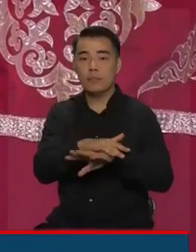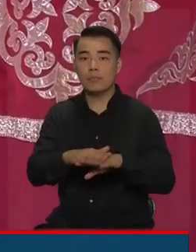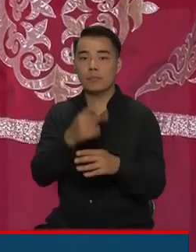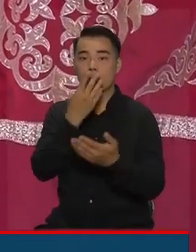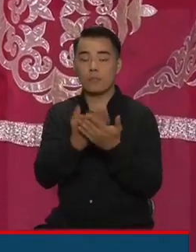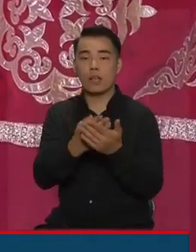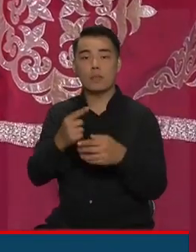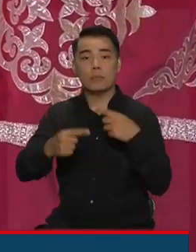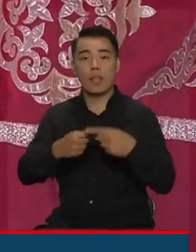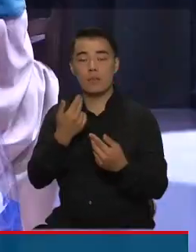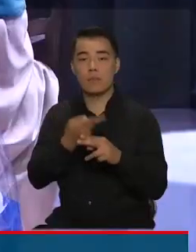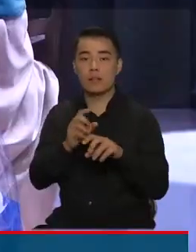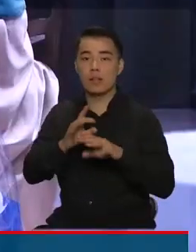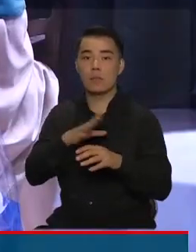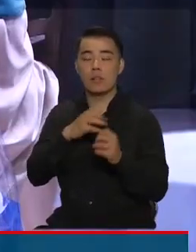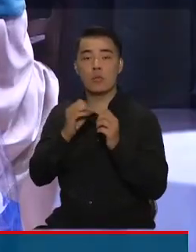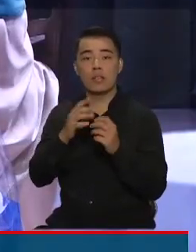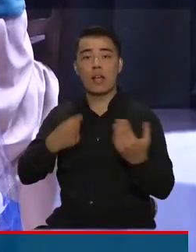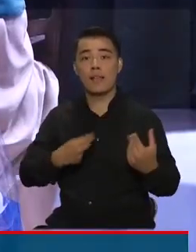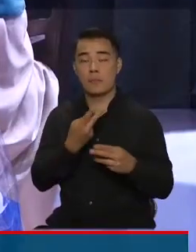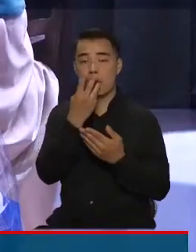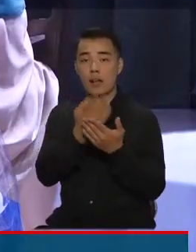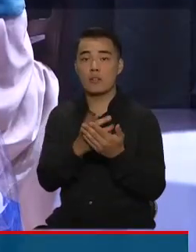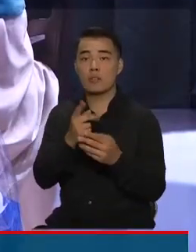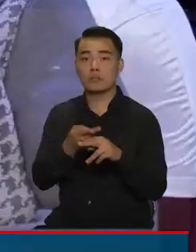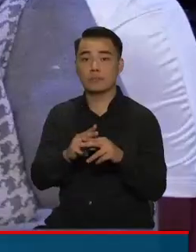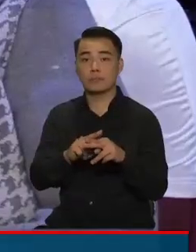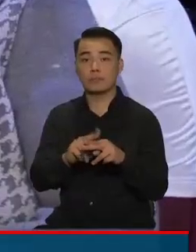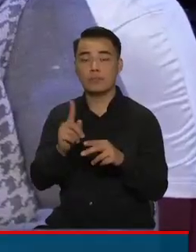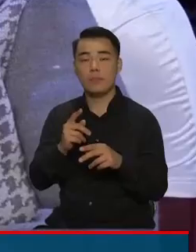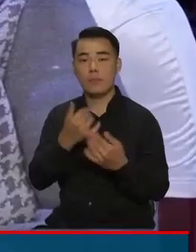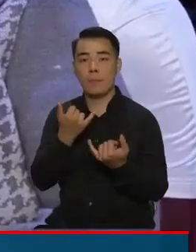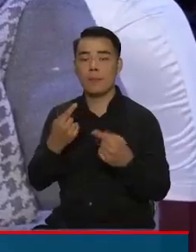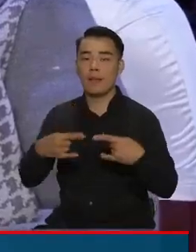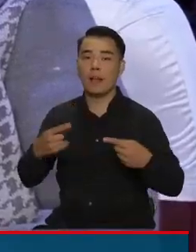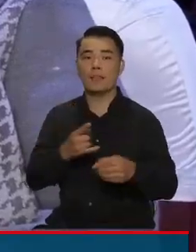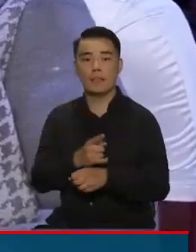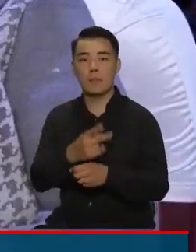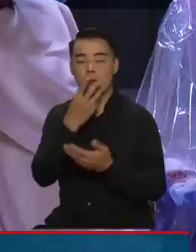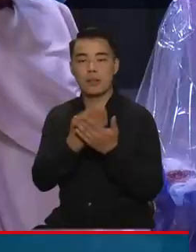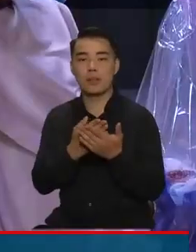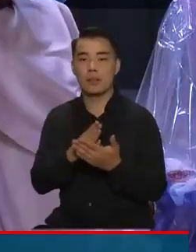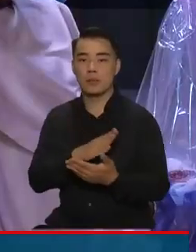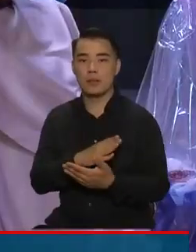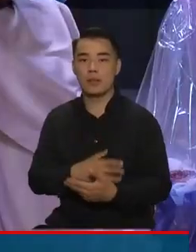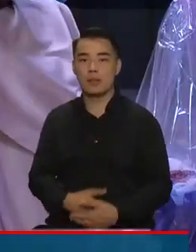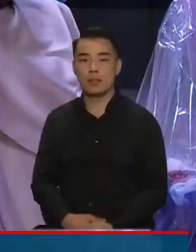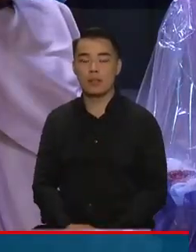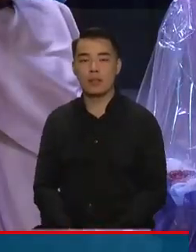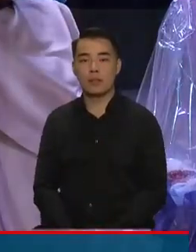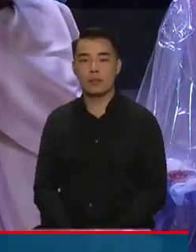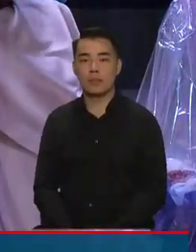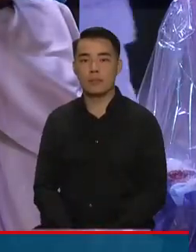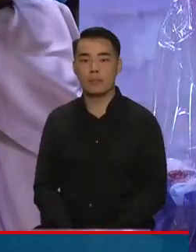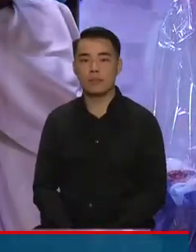сусындатты. 14 айтыскер өлкенің жетістігін паш етіп, кем кетігінде астарлы әзілмен жеткізе білді. Қазақтың